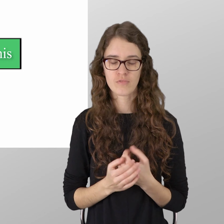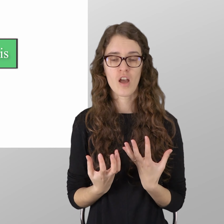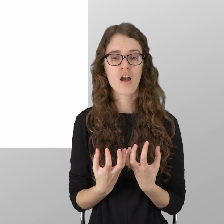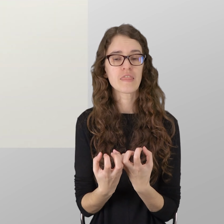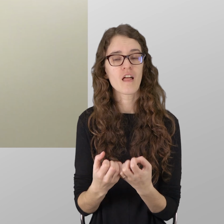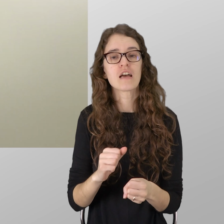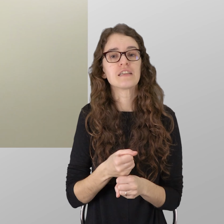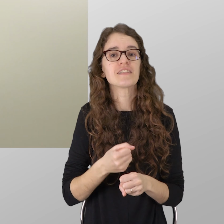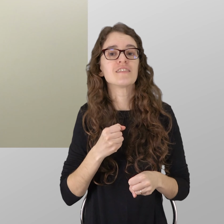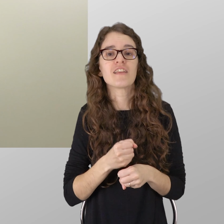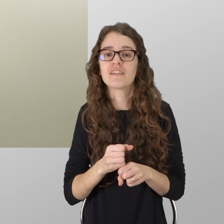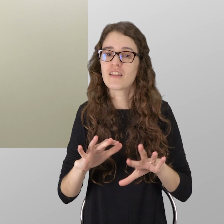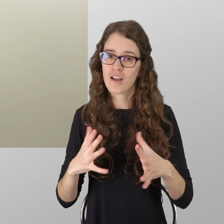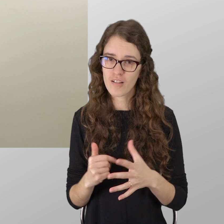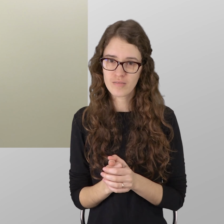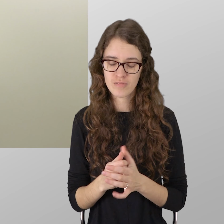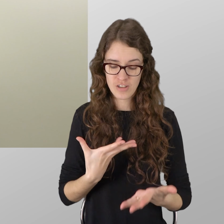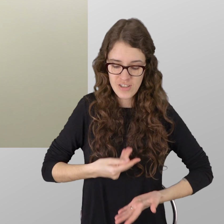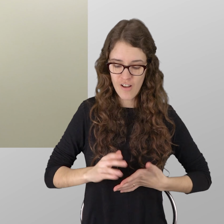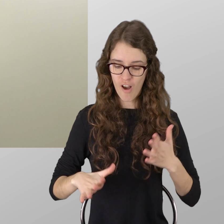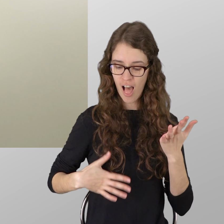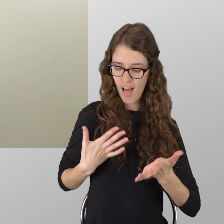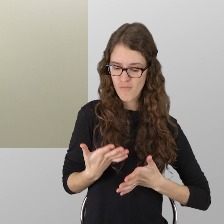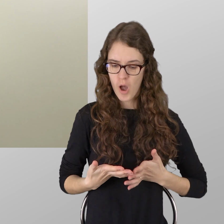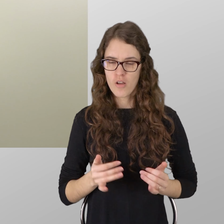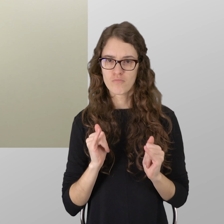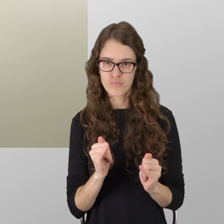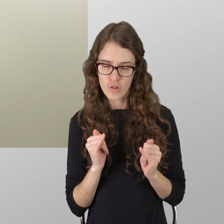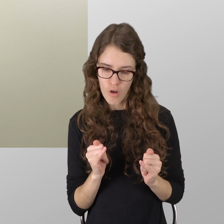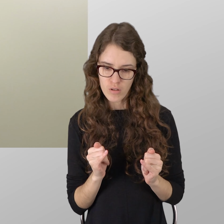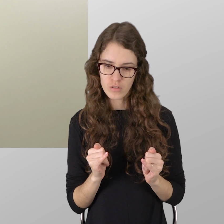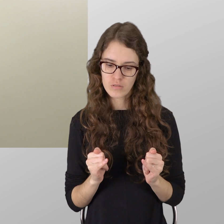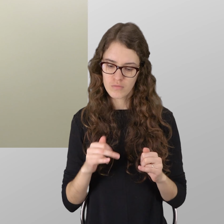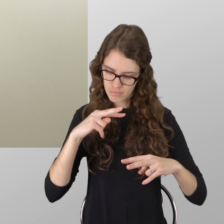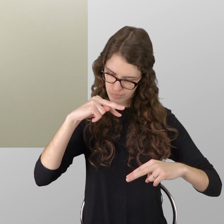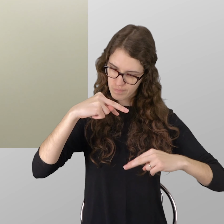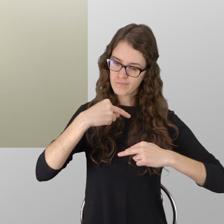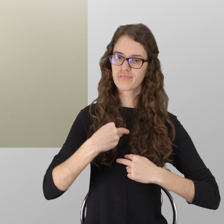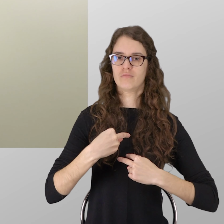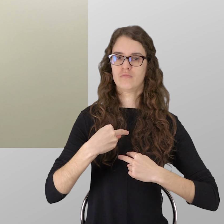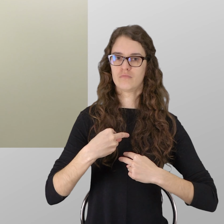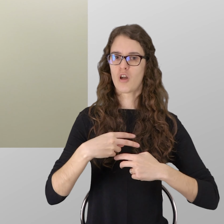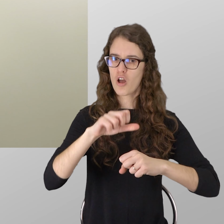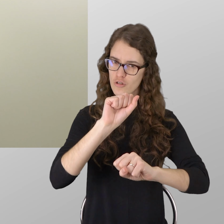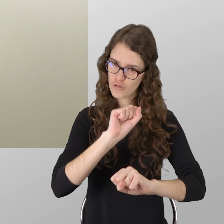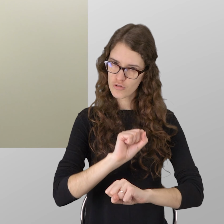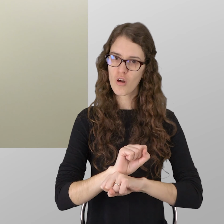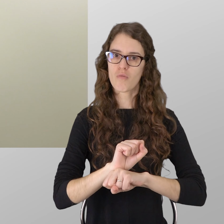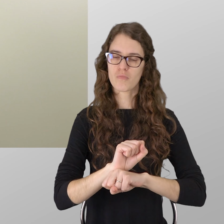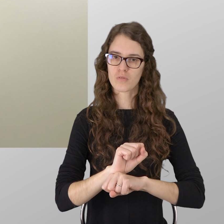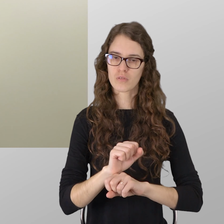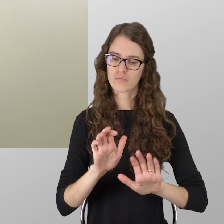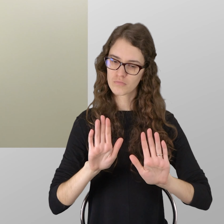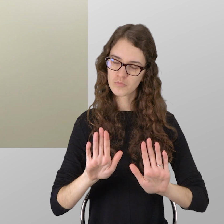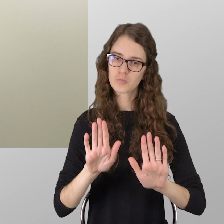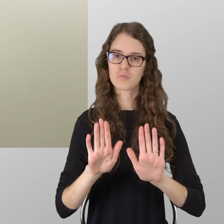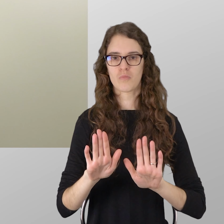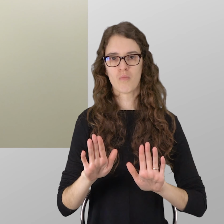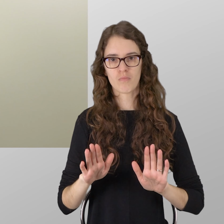emocijomis. Tai yra tiesiog leisti savo sustoti ir būti su jumis. Patirti,